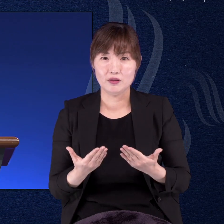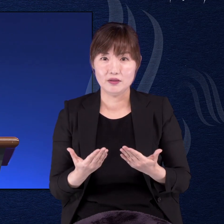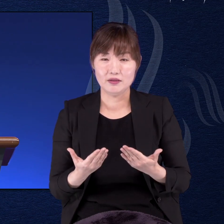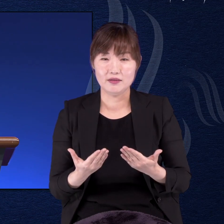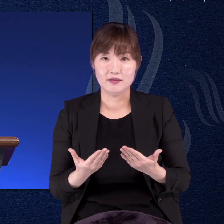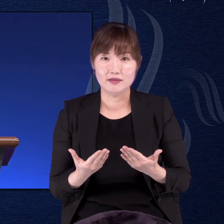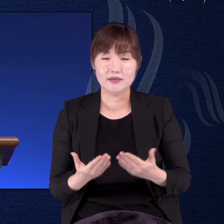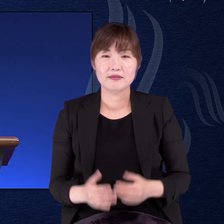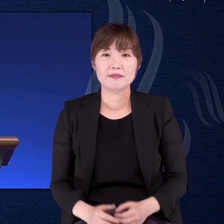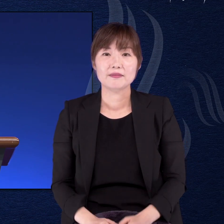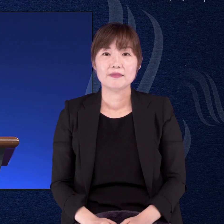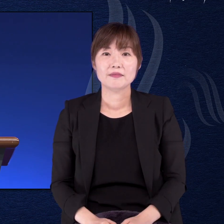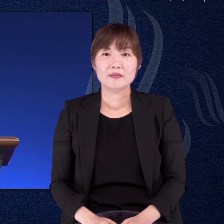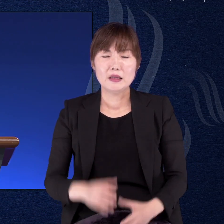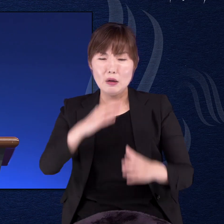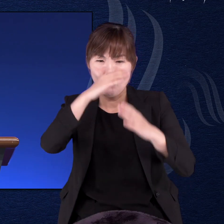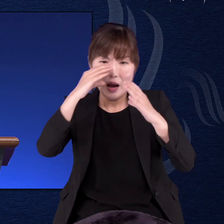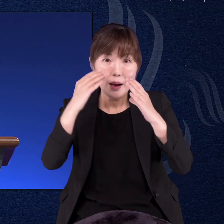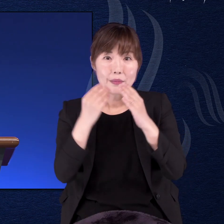완벽한 부모는 세상에 없습니다.